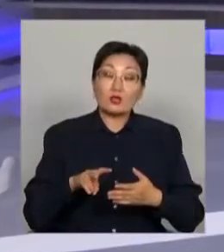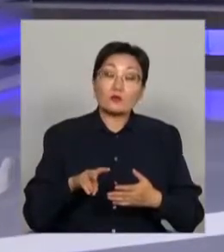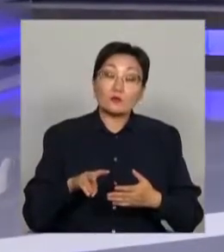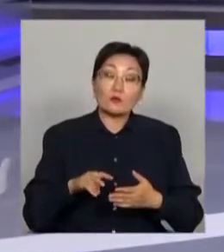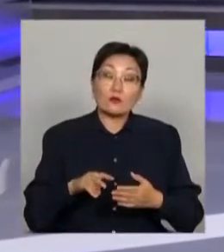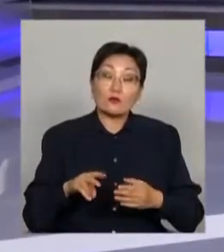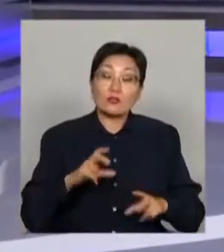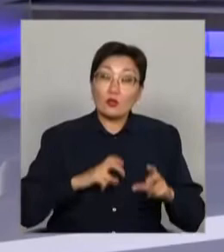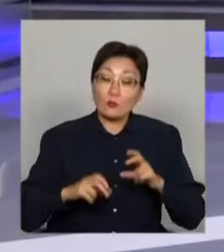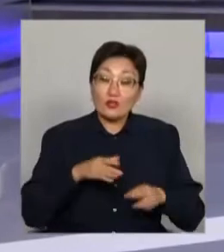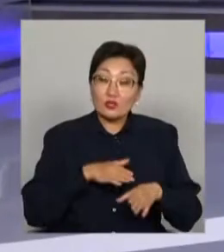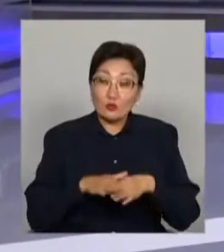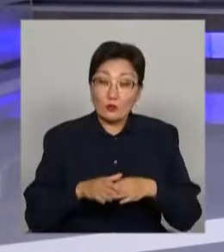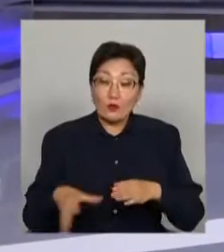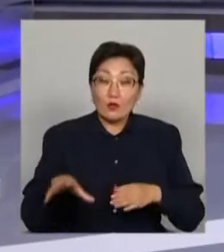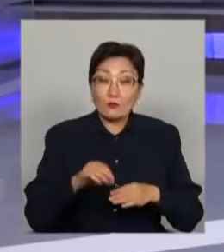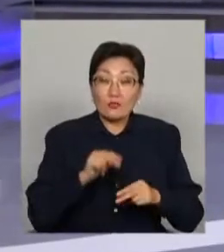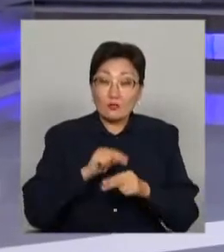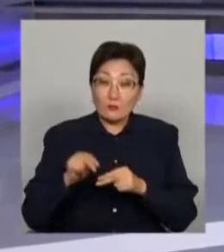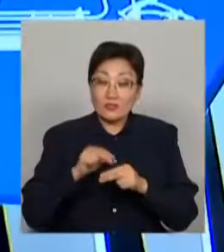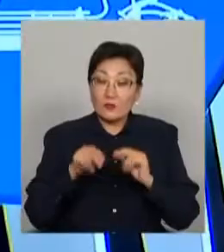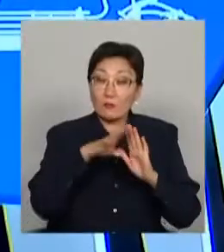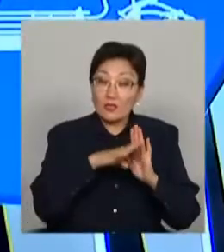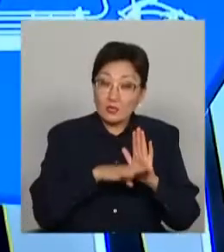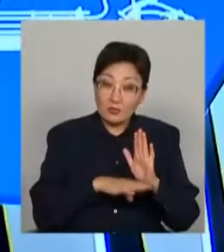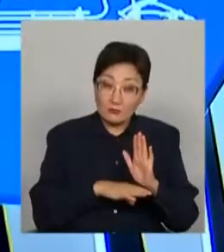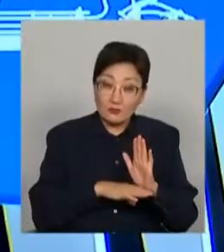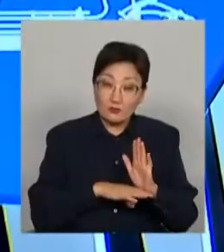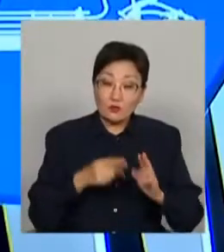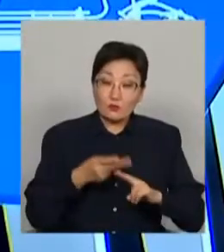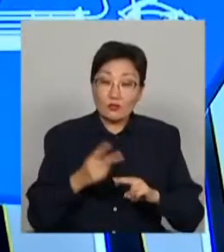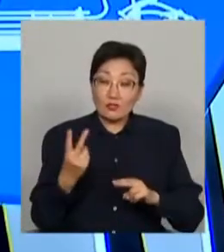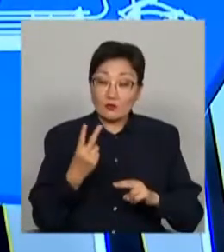Былайша айта кететін болсақ, толықтай бүкіл білім беру бағдарламаларымыз осы